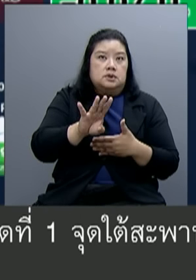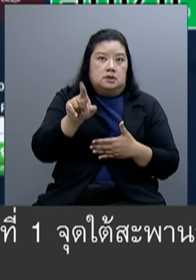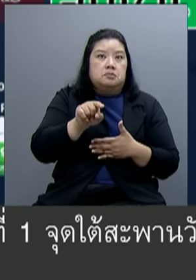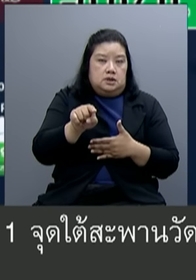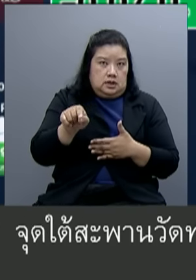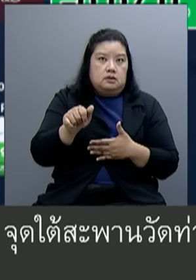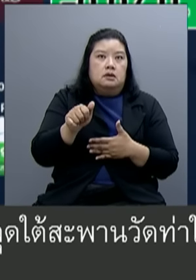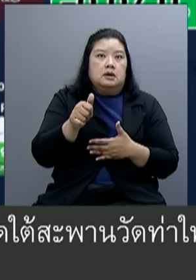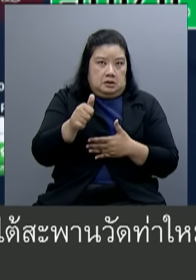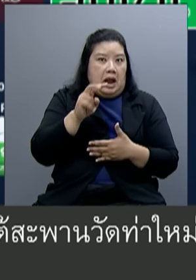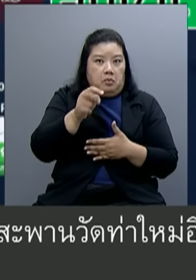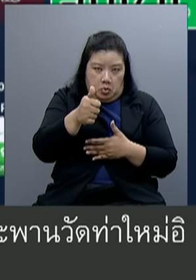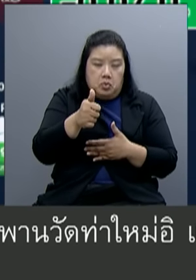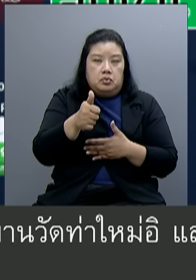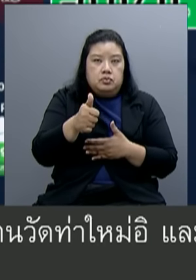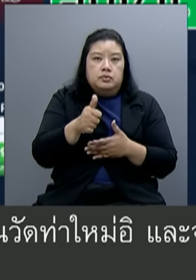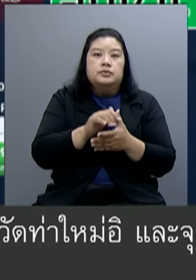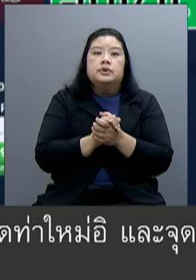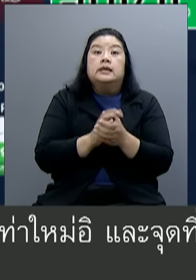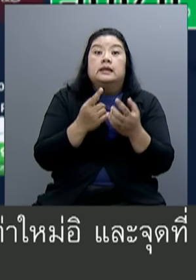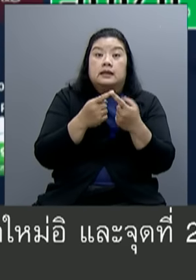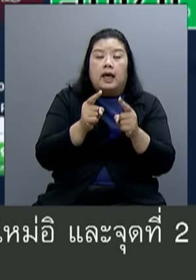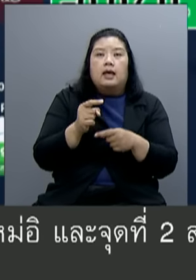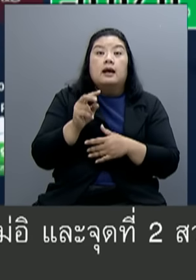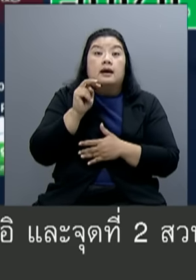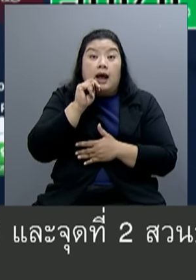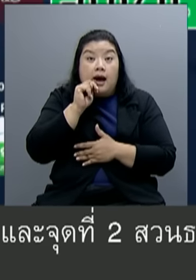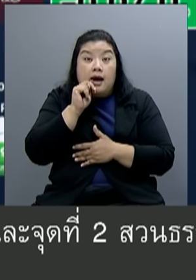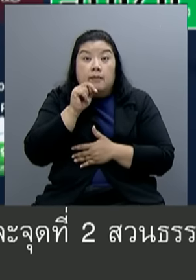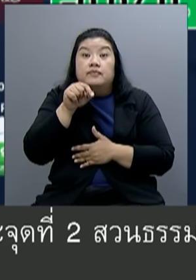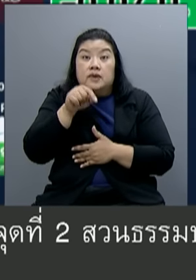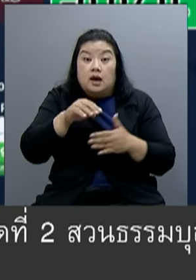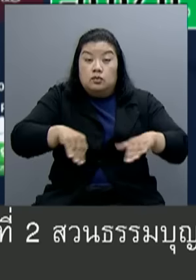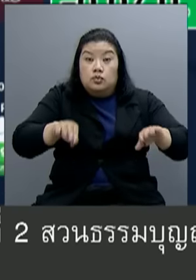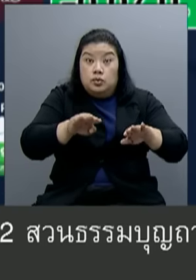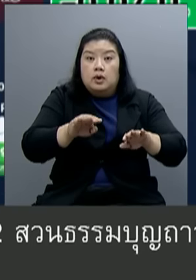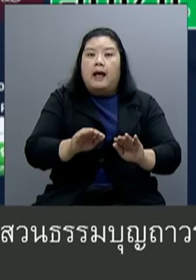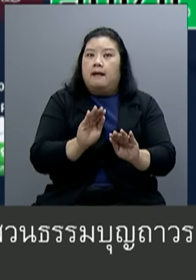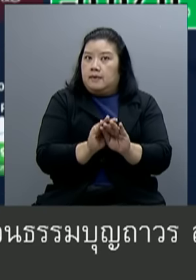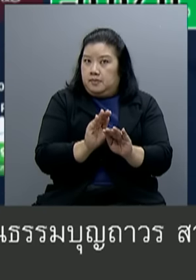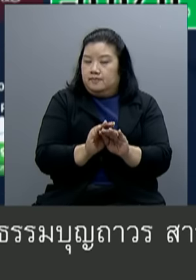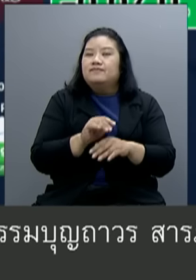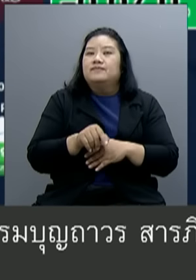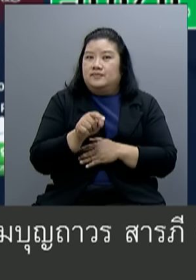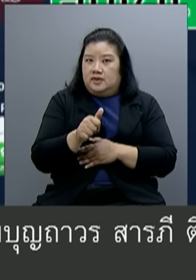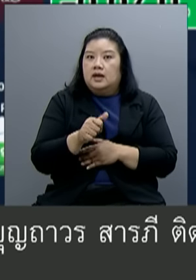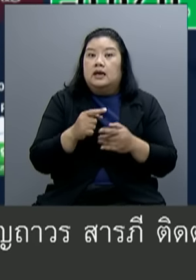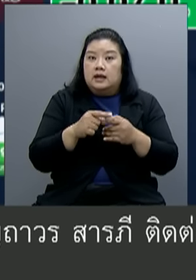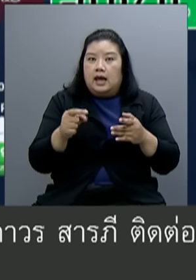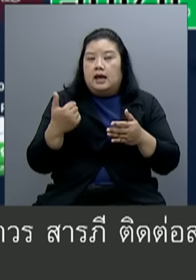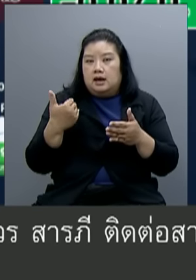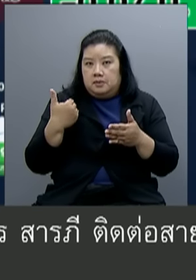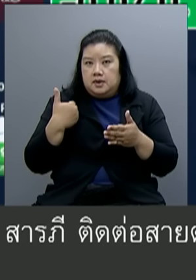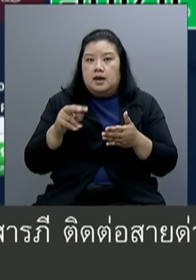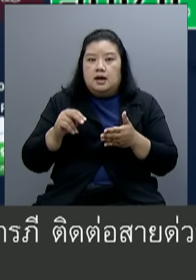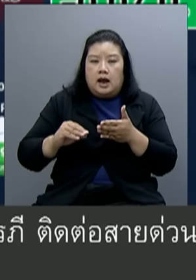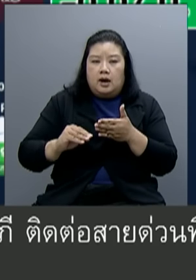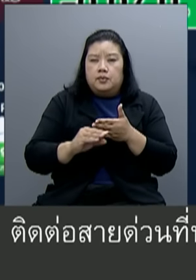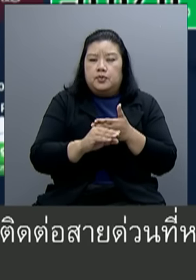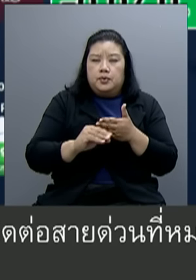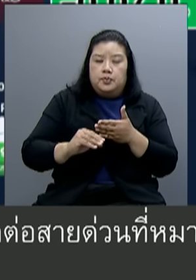ณฑ์น้ำดีเลยนะครับแต่สำหรับน้ำในส่วนนี้ครับเราเก็บไว้หมดนะครับเพียงแต่ว่าระบายไปทางด้านท้ายเขื่อนภูมิพ